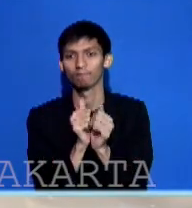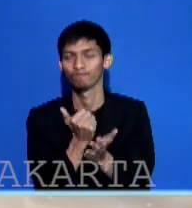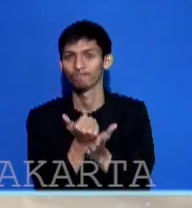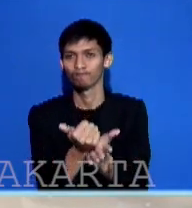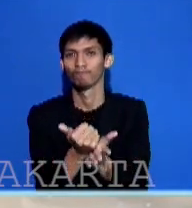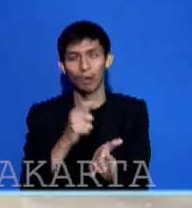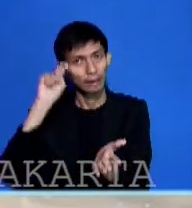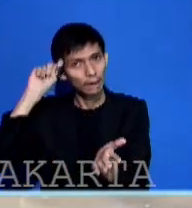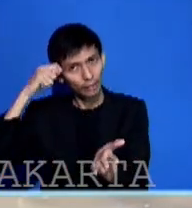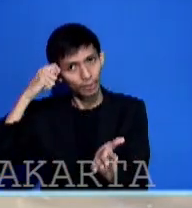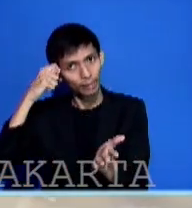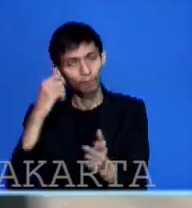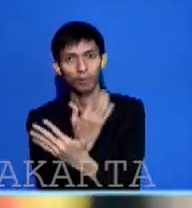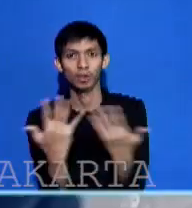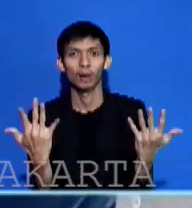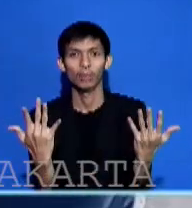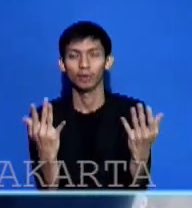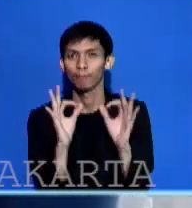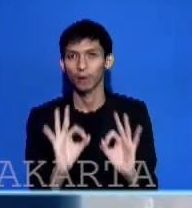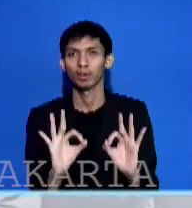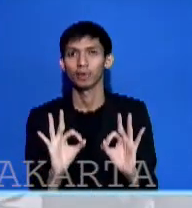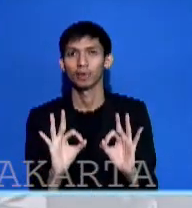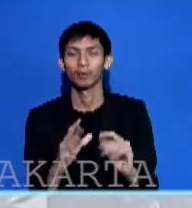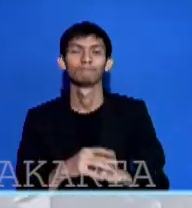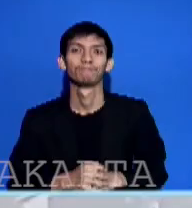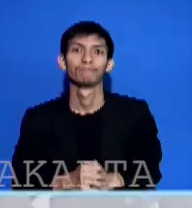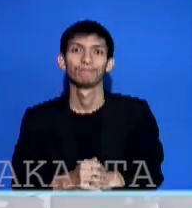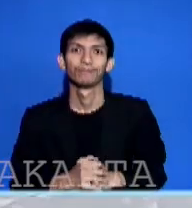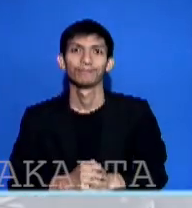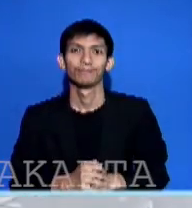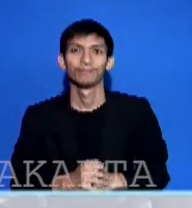masyarakat. Demikian Paulus Yesaya Jati, TVRI Yogyakarta, melaporkan.